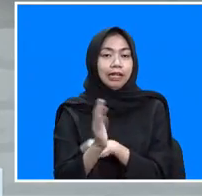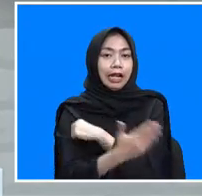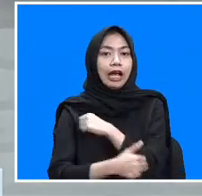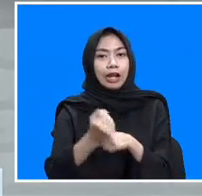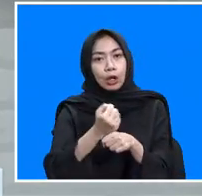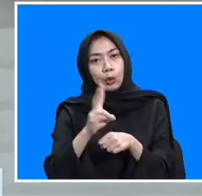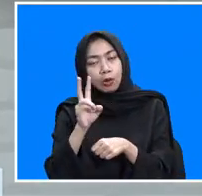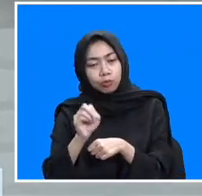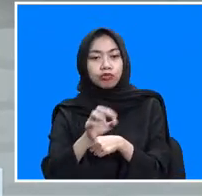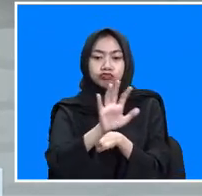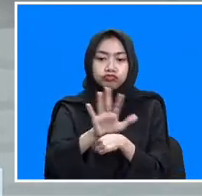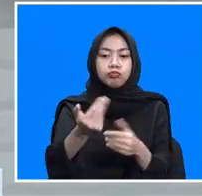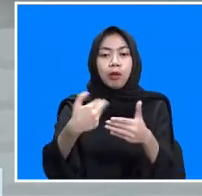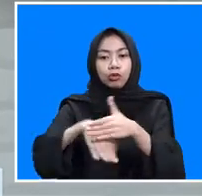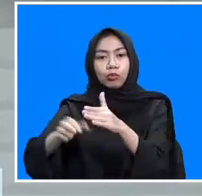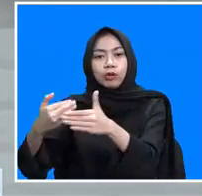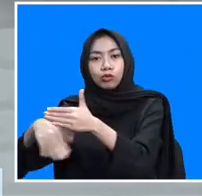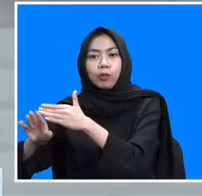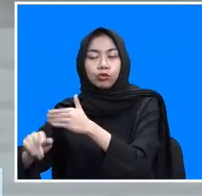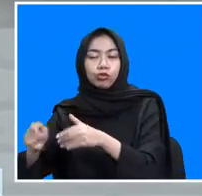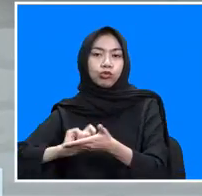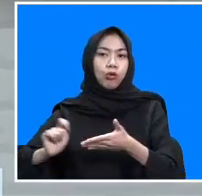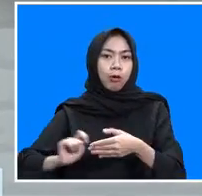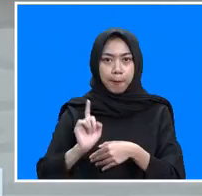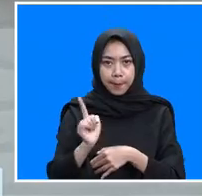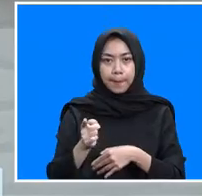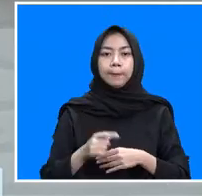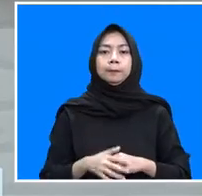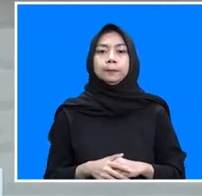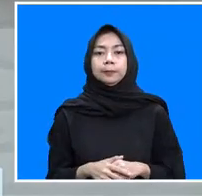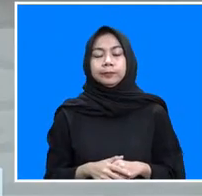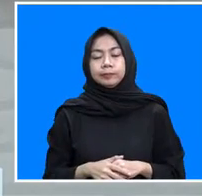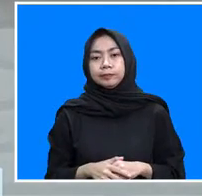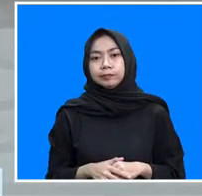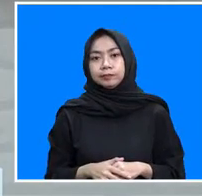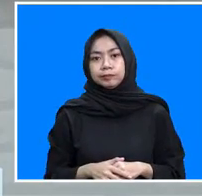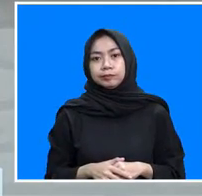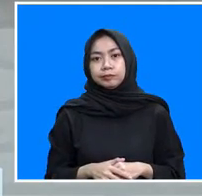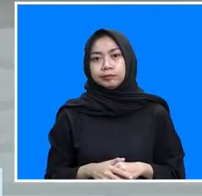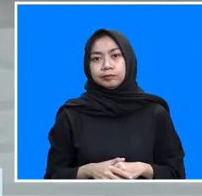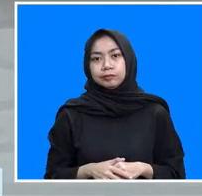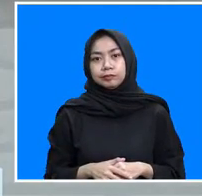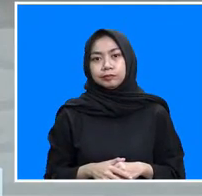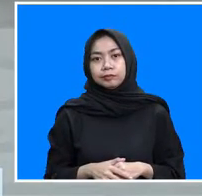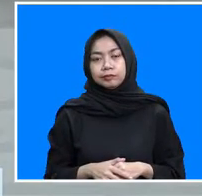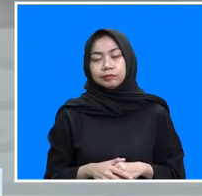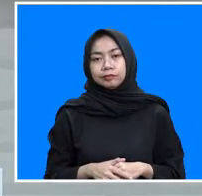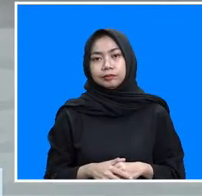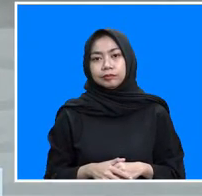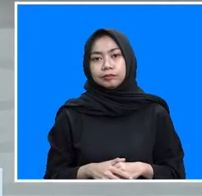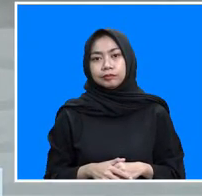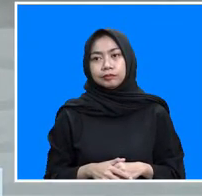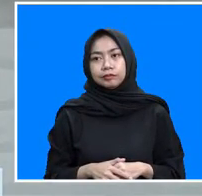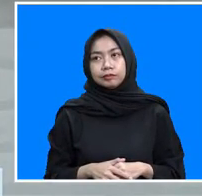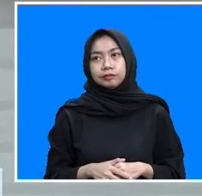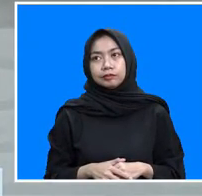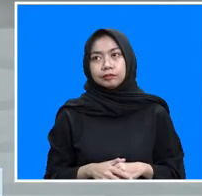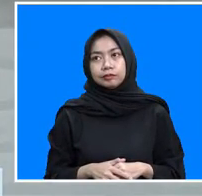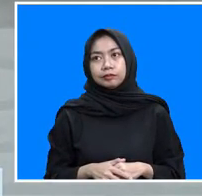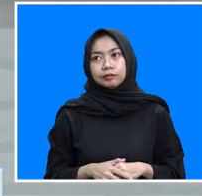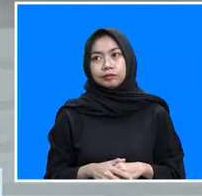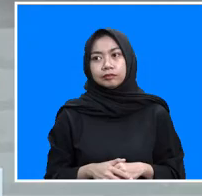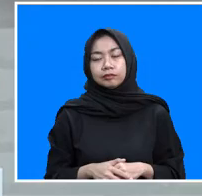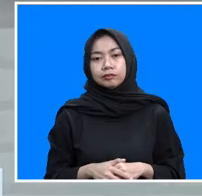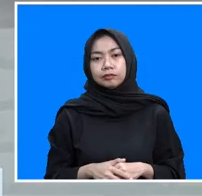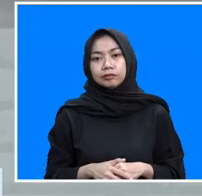negara-negara G20 dan juga dalam konteks global. Nah, di sekolah, murid-murid dapat mendapatkan